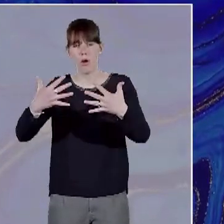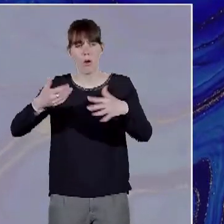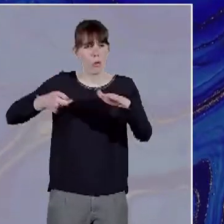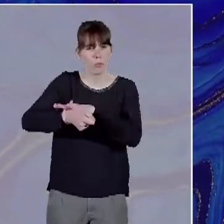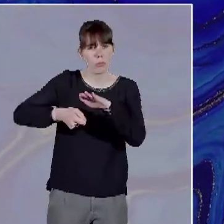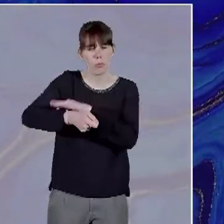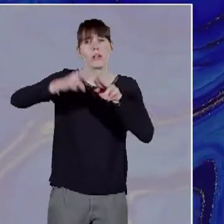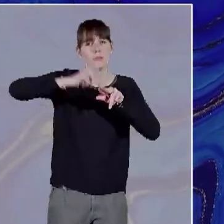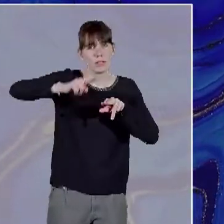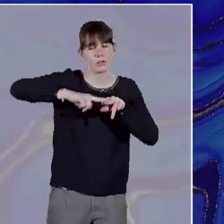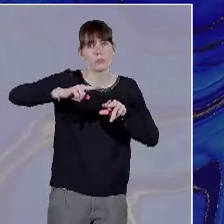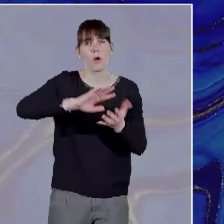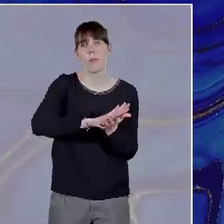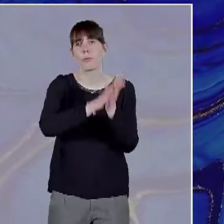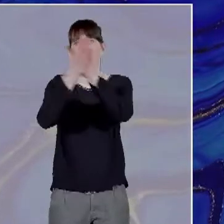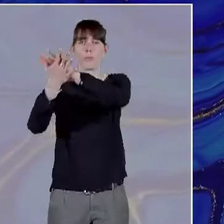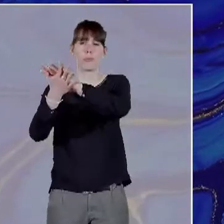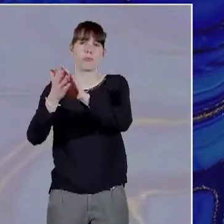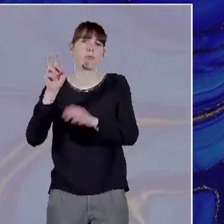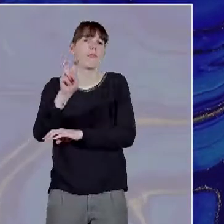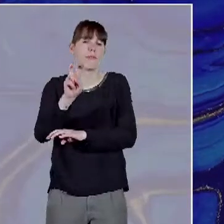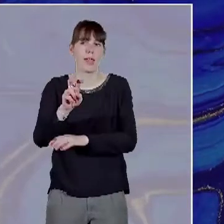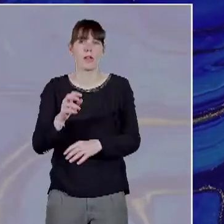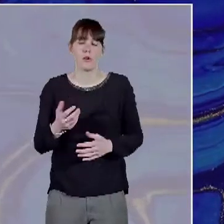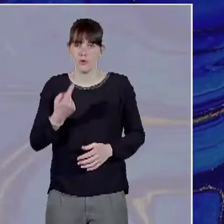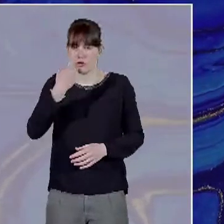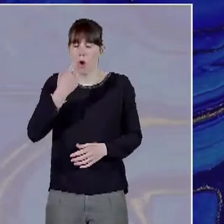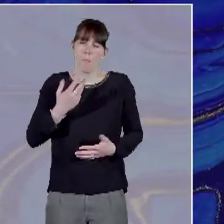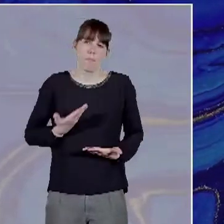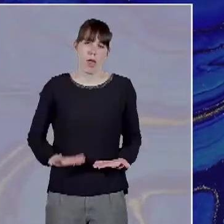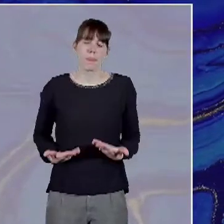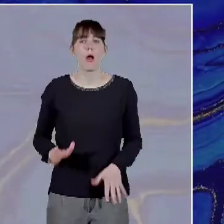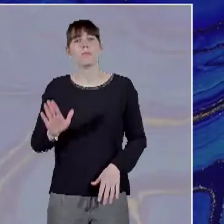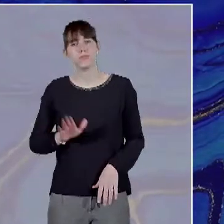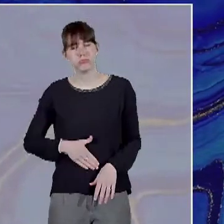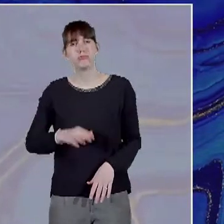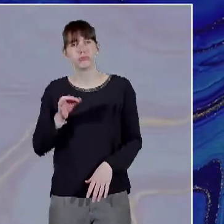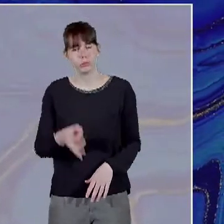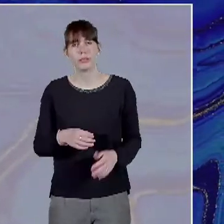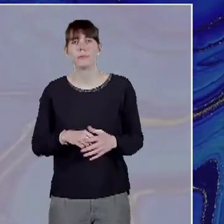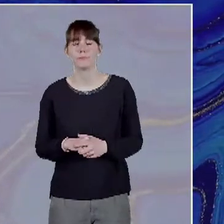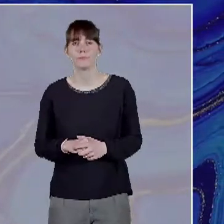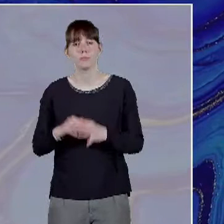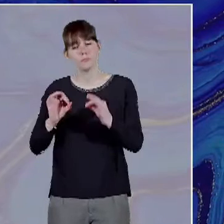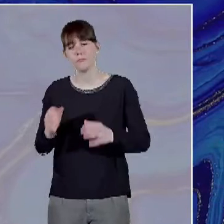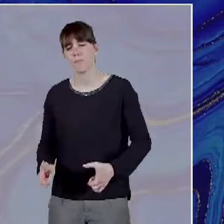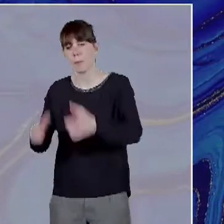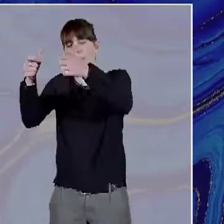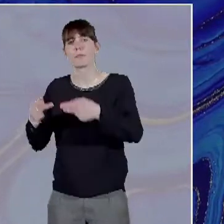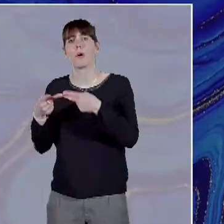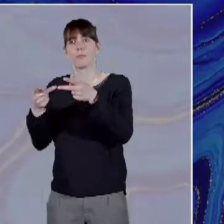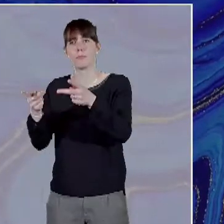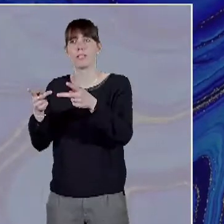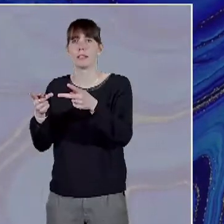rénovation énergétique, tant de ses bâtiments que de logements sociaux. On maîtrise maintenant. Notre sujet, particulièrement pour les bâtiments publics, maintenant, c'est